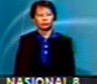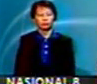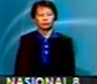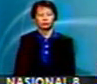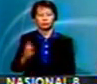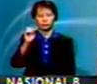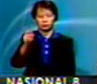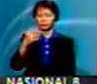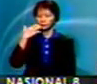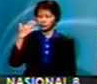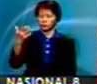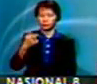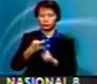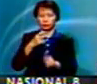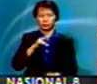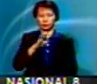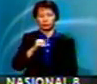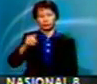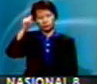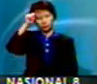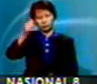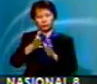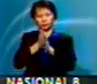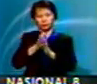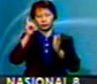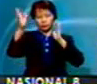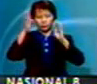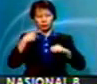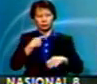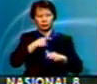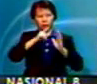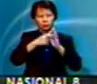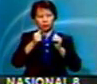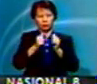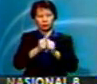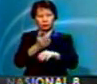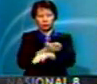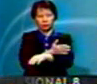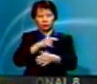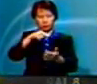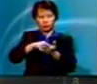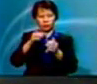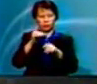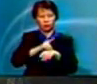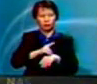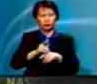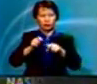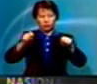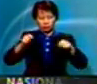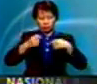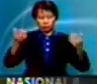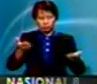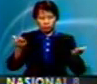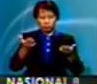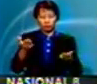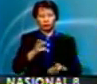Baik Fatih, terima kasih di studio. Assalamualaikum dan salam satu Malaysia. Kami mulakan dengan perkembangan ini di terbang ketika ini di